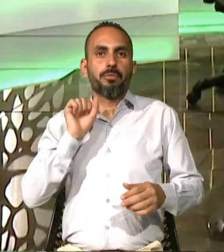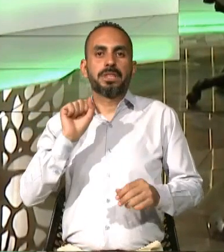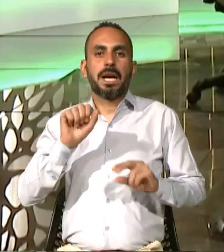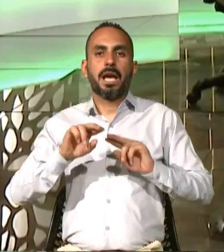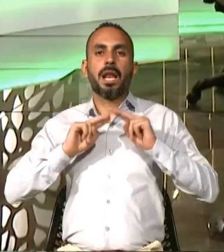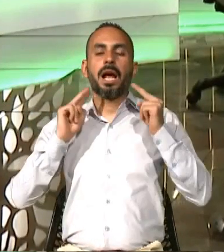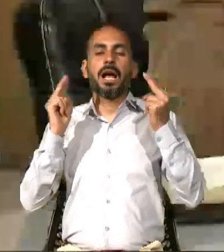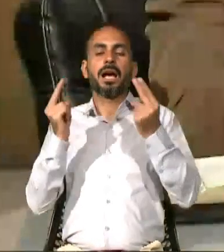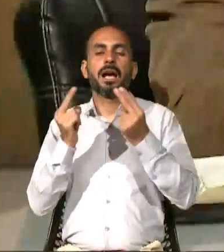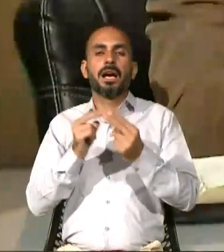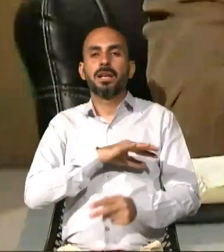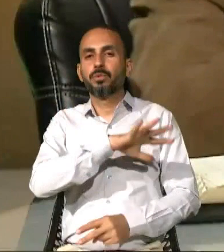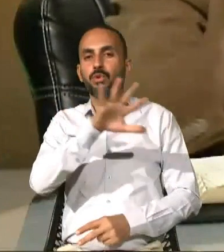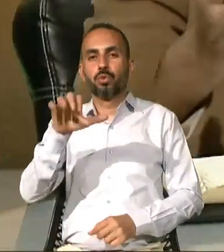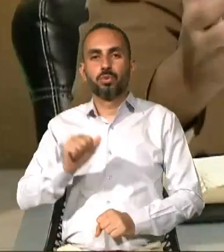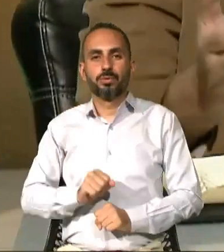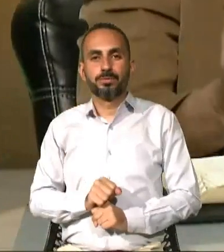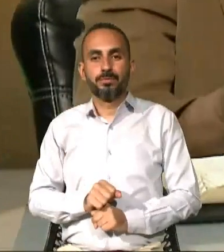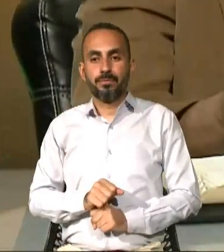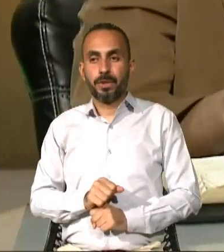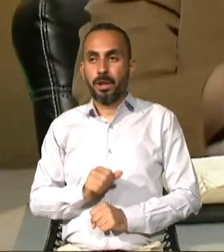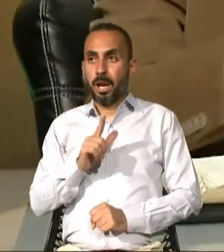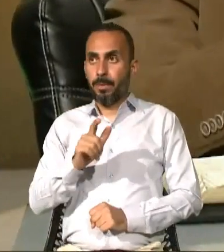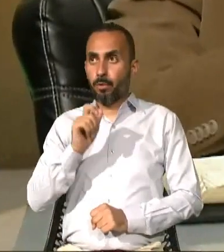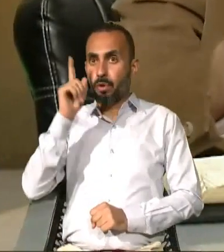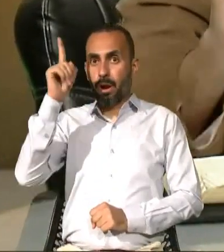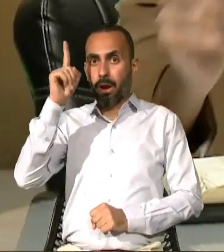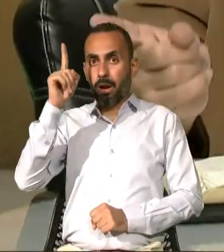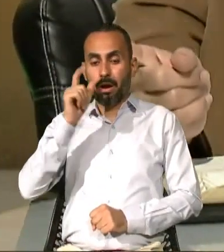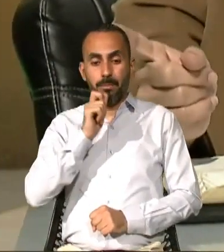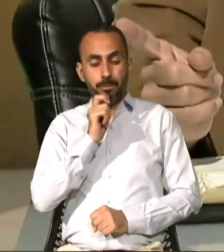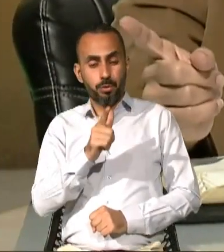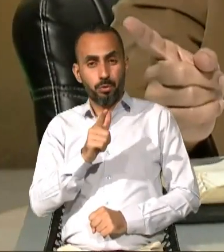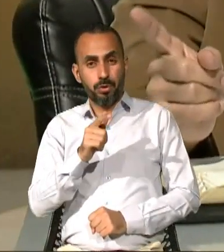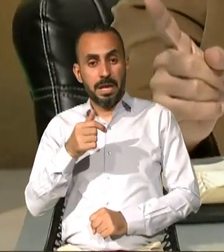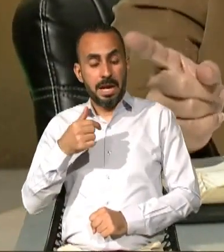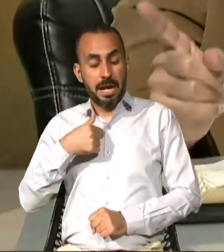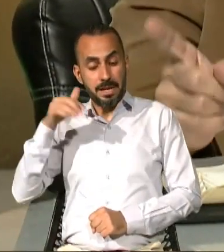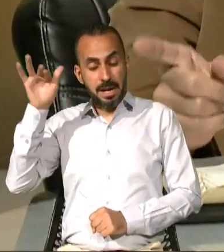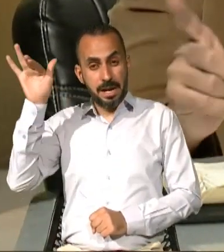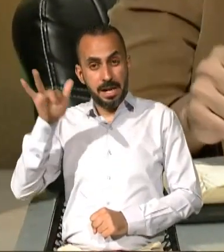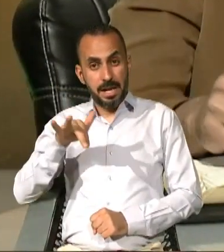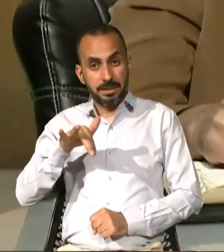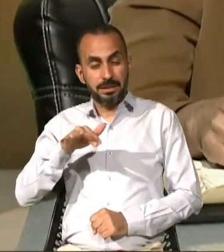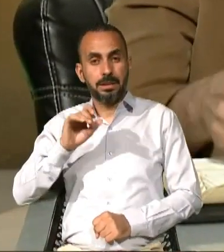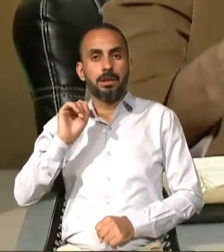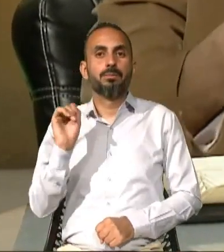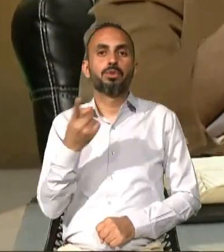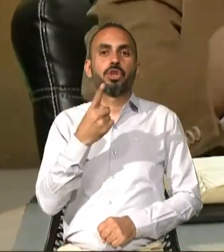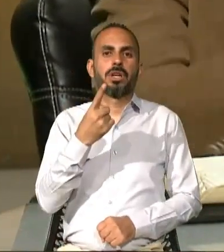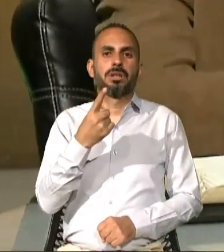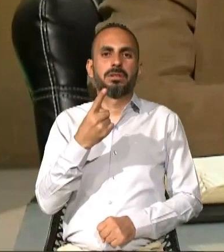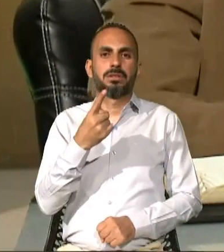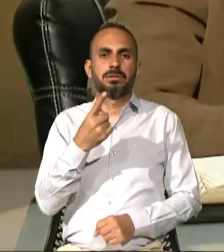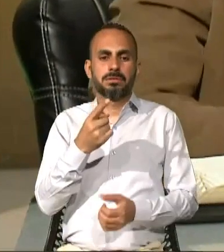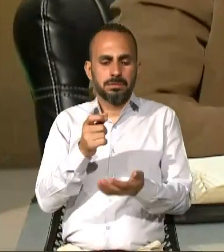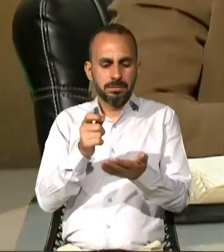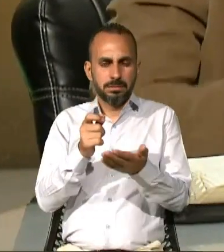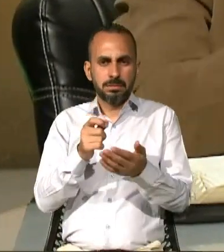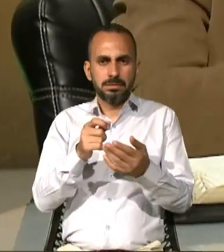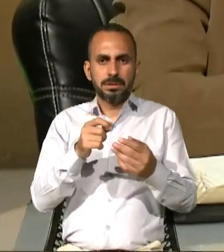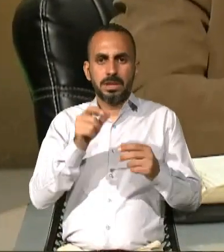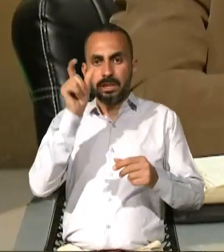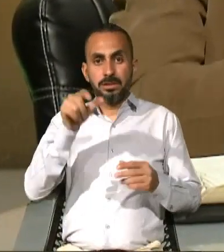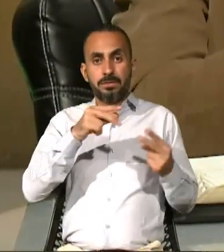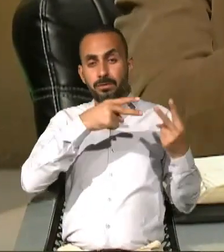أنا آتي سريعا. وشوف من إمتى؟ من إمتى؟ سفر الرؤيا ده من زمان قوي يعني. الله بيقول الأروع كمان من كده يا